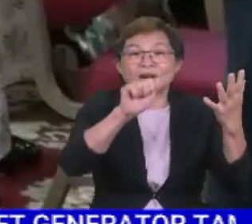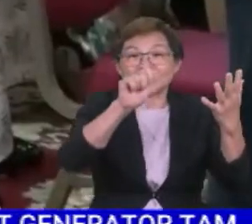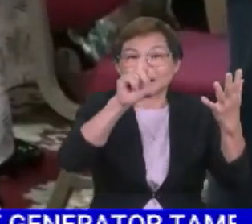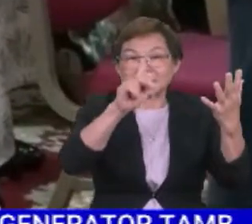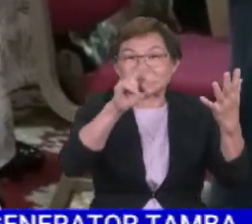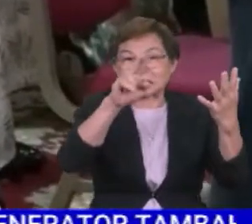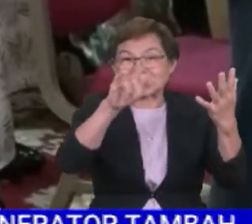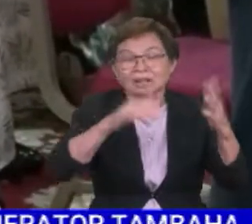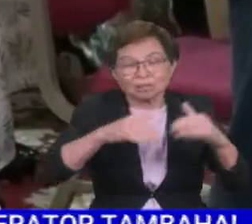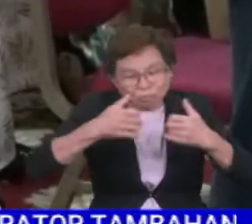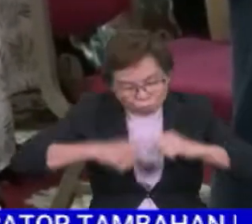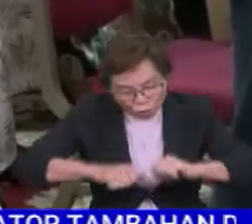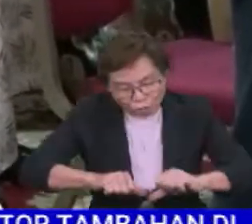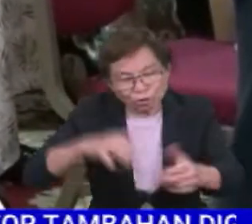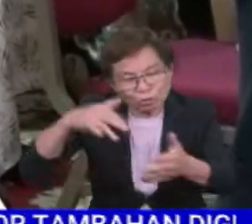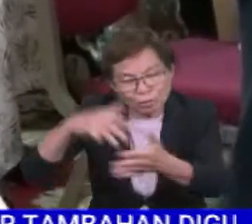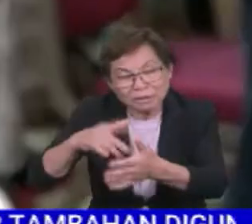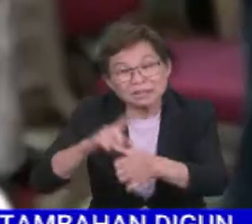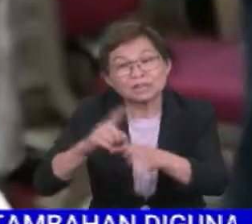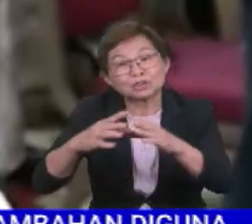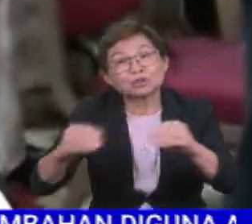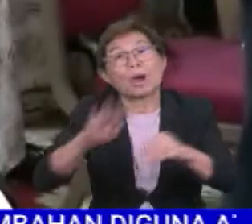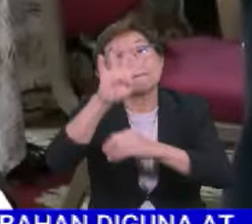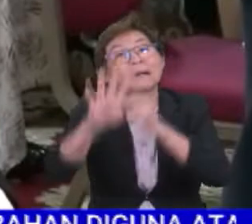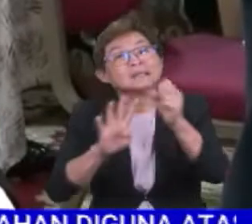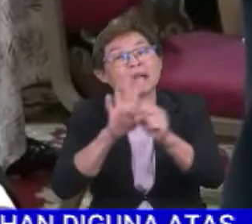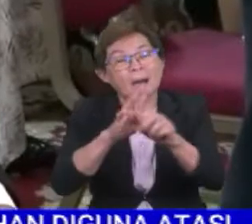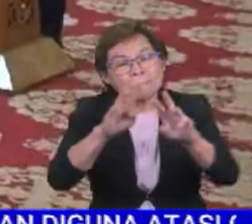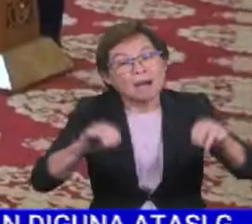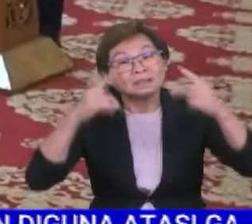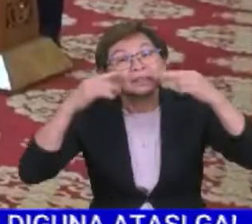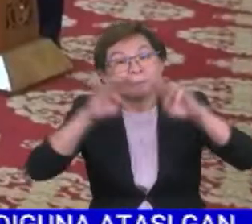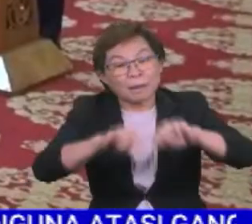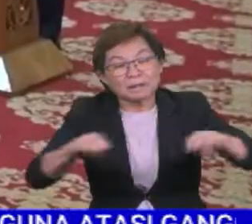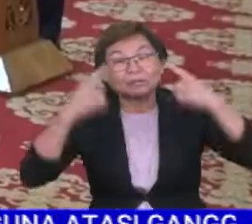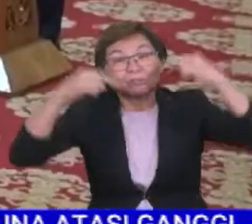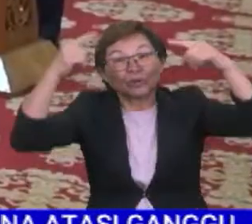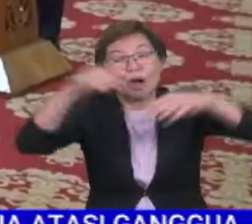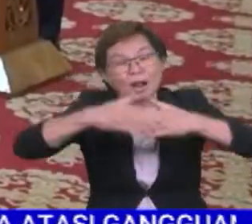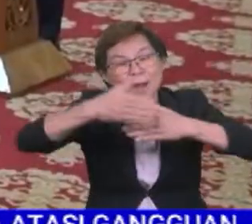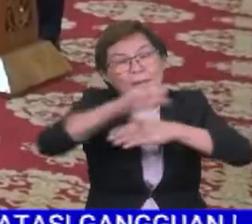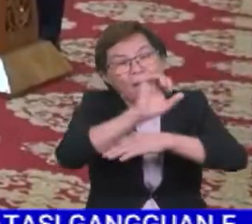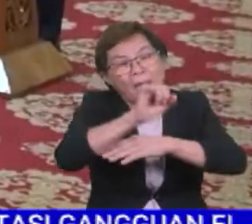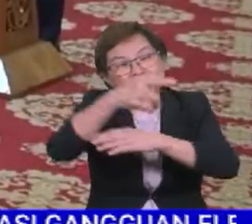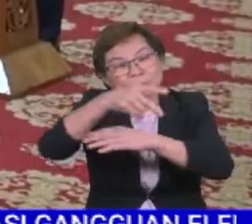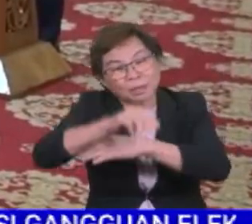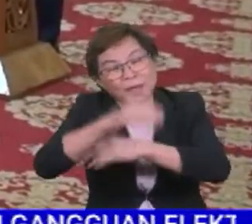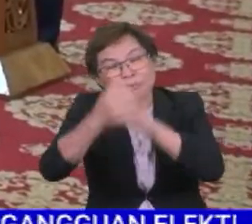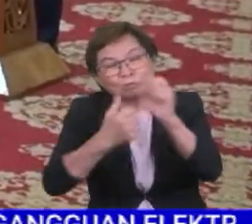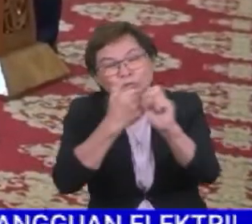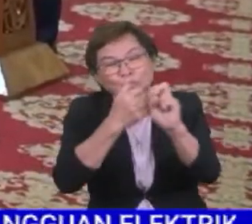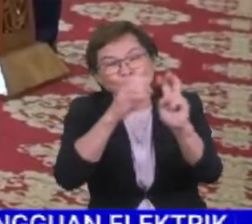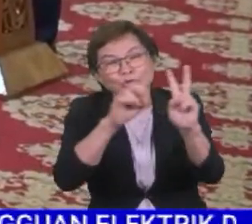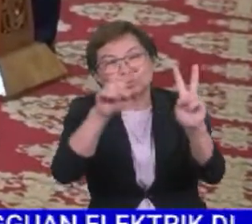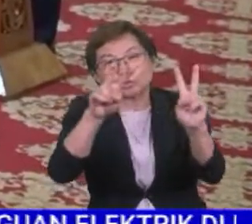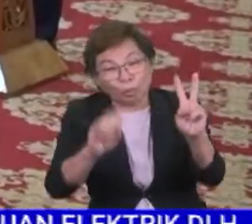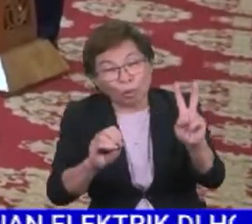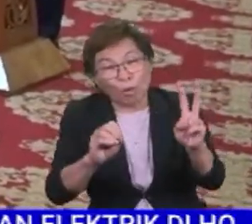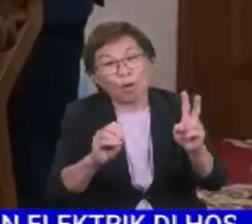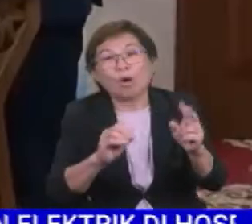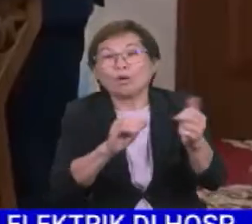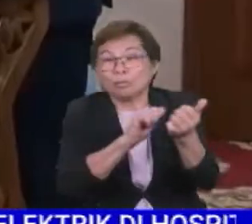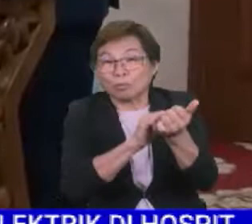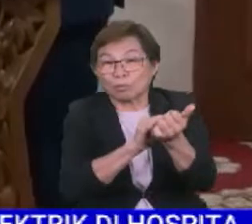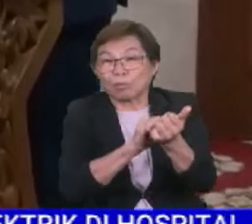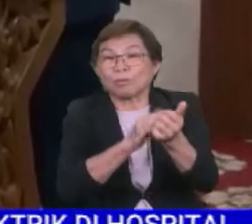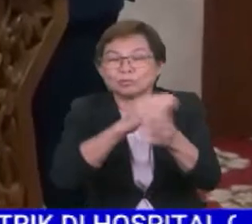pengajian empat tahun di jepun mereka merupakan pelajar Cemerlang lepasan sijil pelajaran Malaysia SPM 2020 yang telah